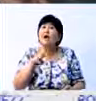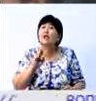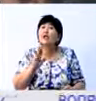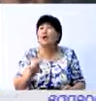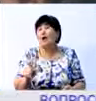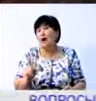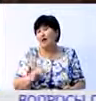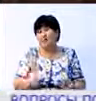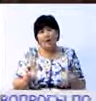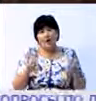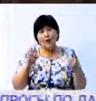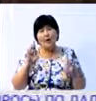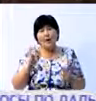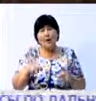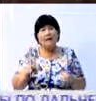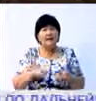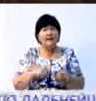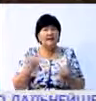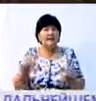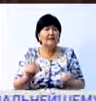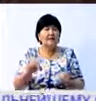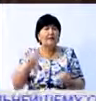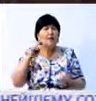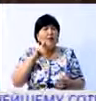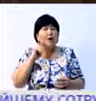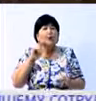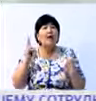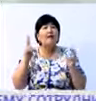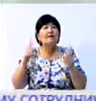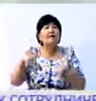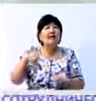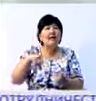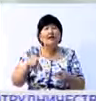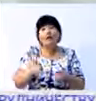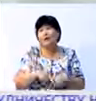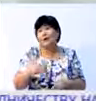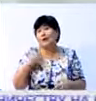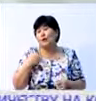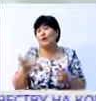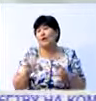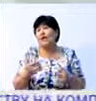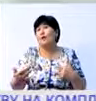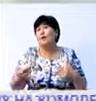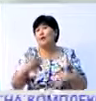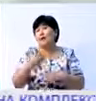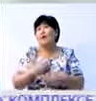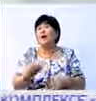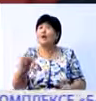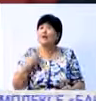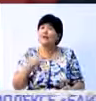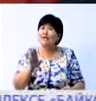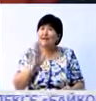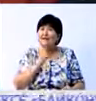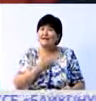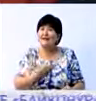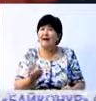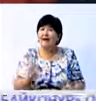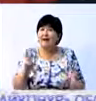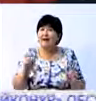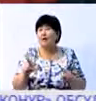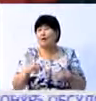Ожидается грандиозный бал и зажигательная молодежная дискотека. Молодежный театр Кызылорды готовится к премьере спектакля «Кызылорданың кыздарай». Также